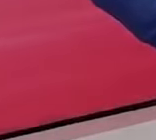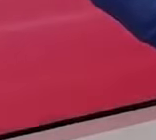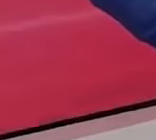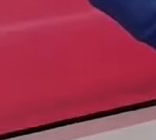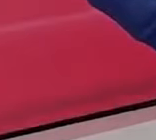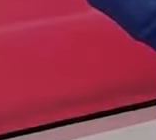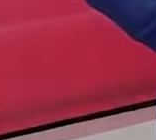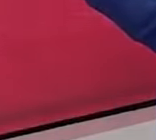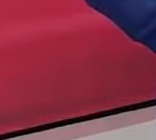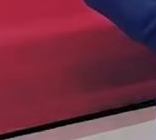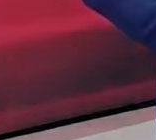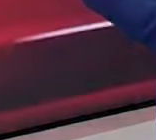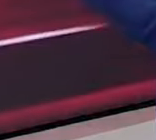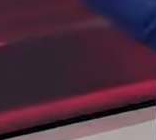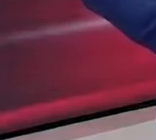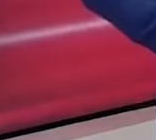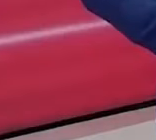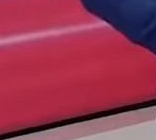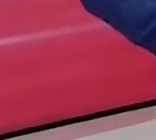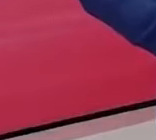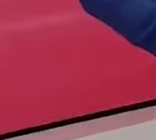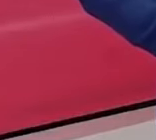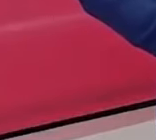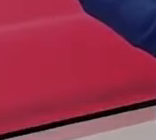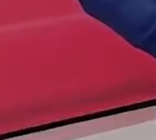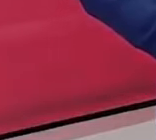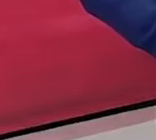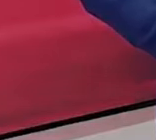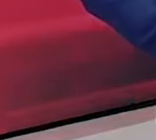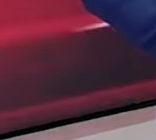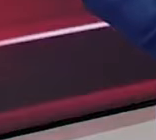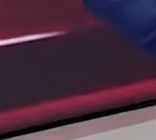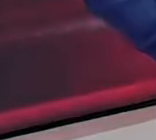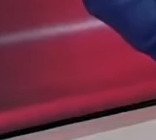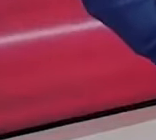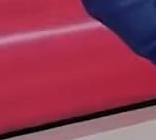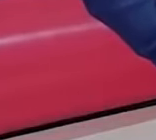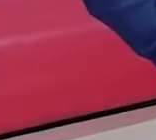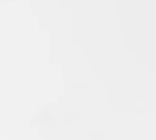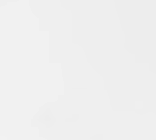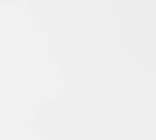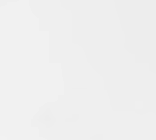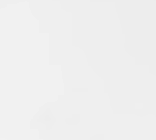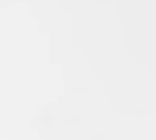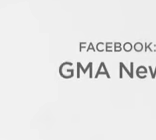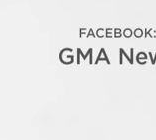abroad, samahan niyo kami sa GMA Pinoy TV at sa www.gmanews.tv.